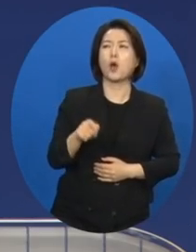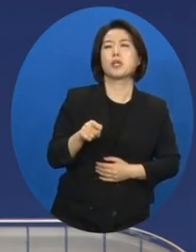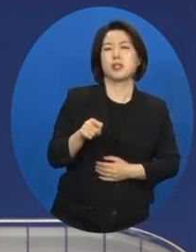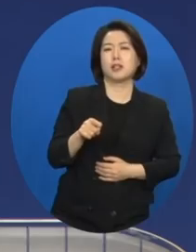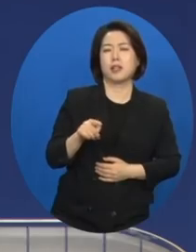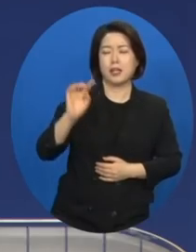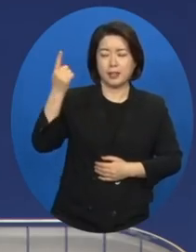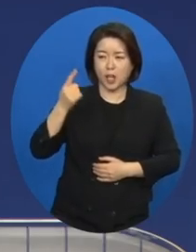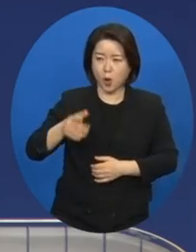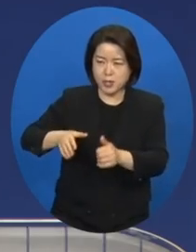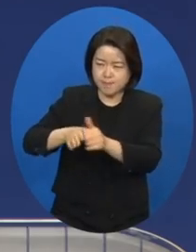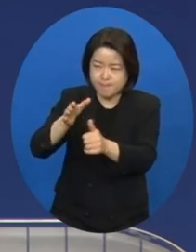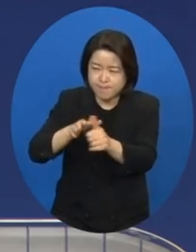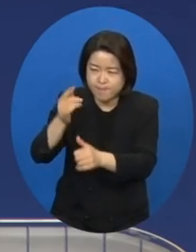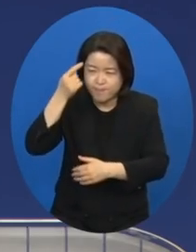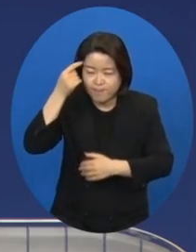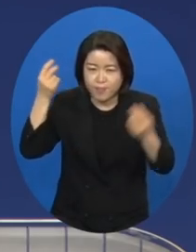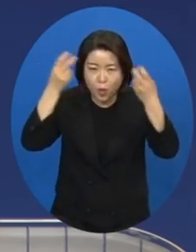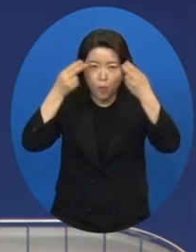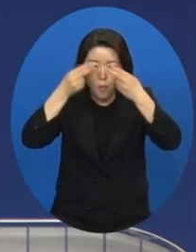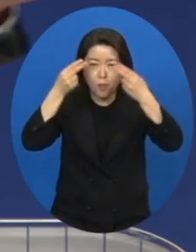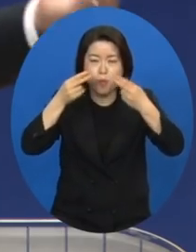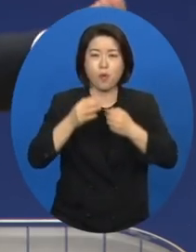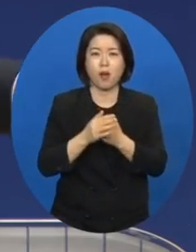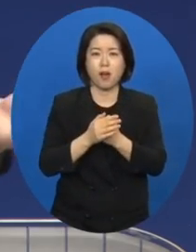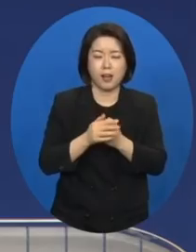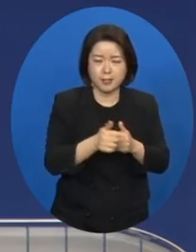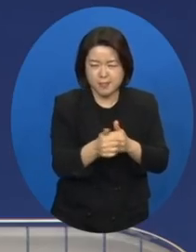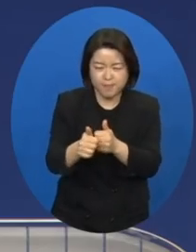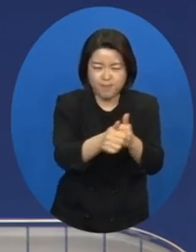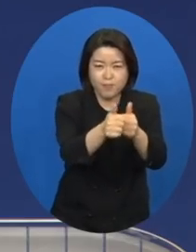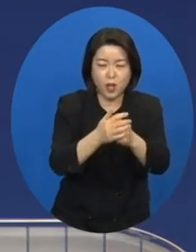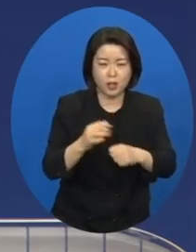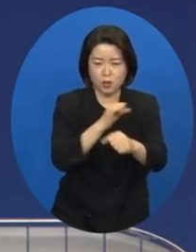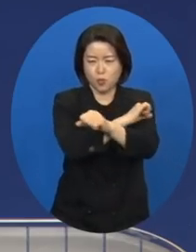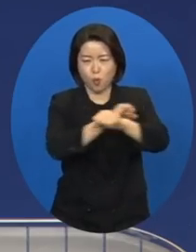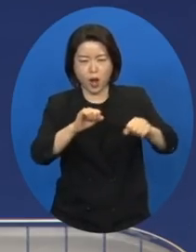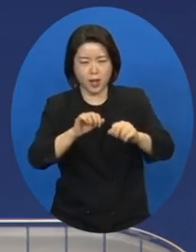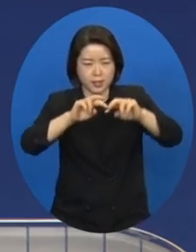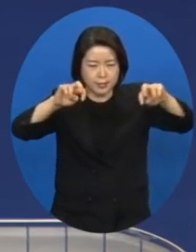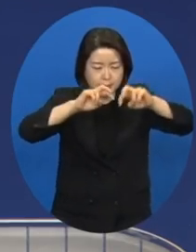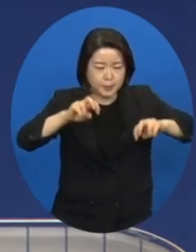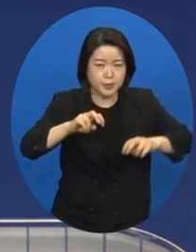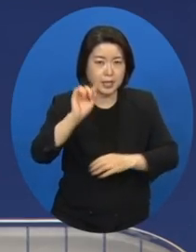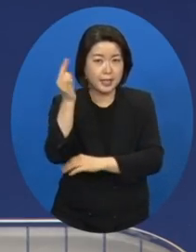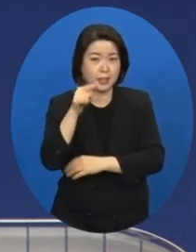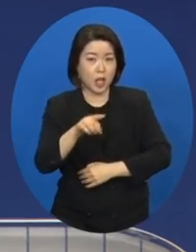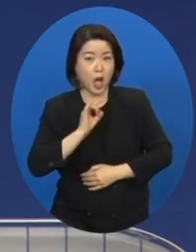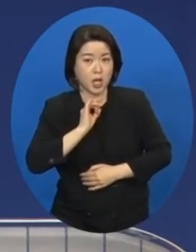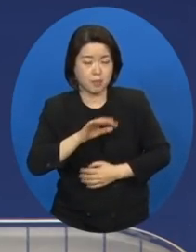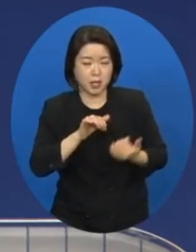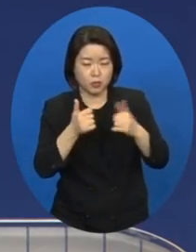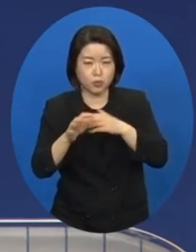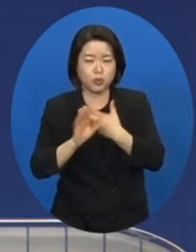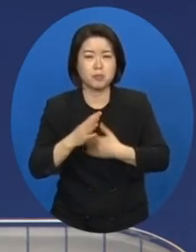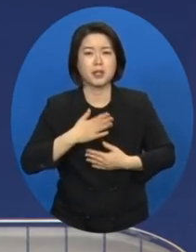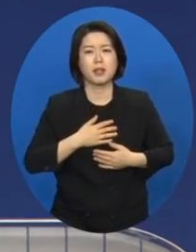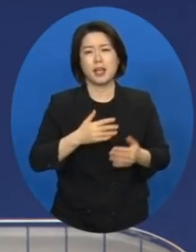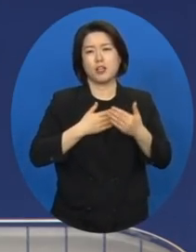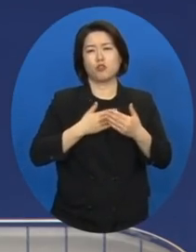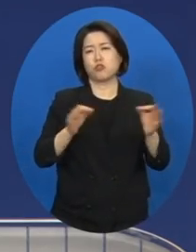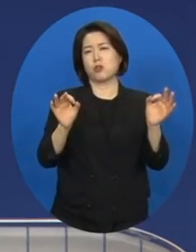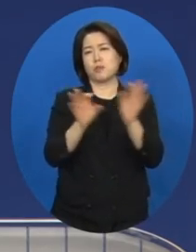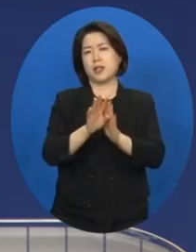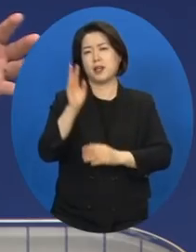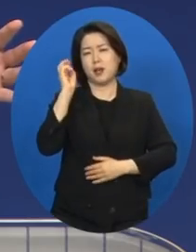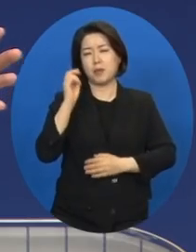거예요. 그렇게 해서 다윗을 쫓아다니기 시작합니다. 광야를 지지기 시작합니다. 다윗만 죽으면 이 두려움은 사라질 거야. 내 인생은 필 거야.